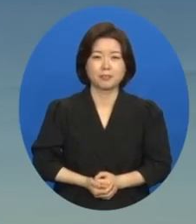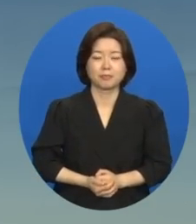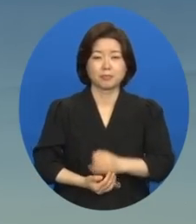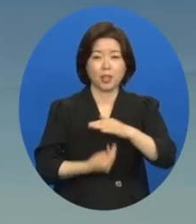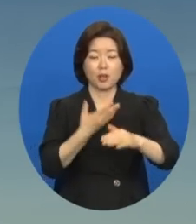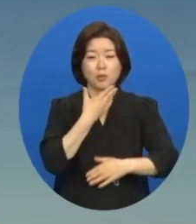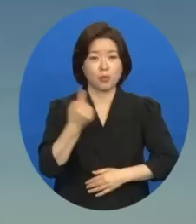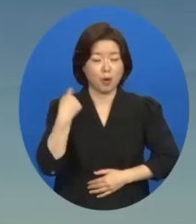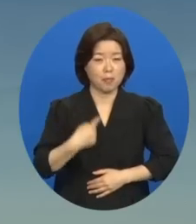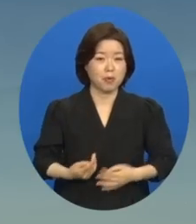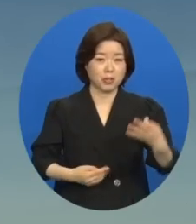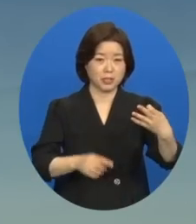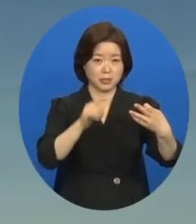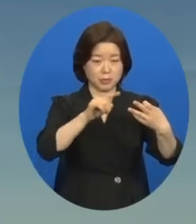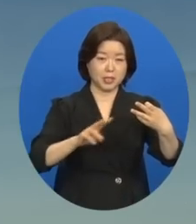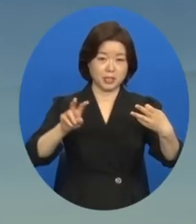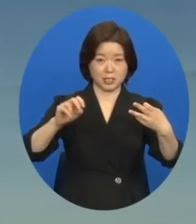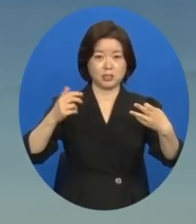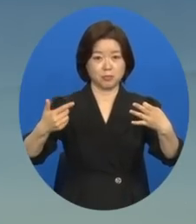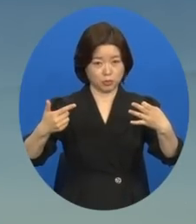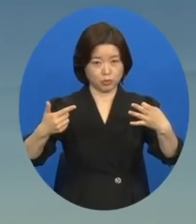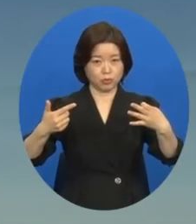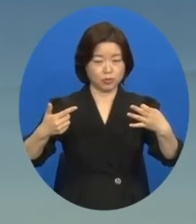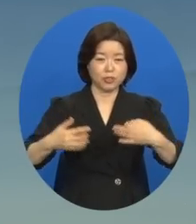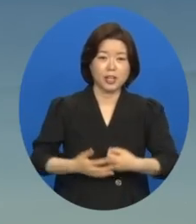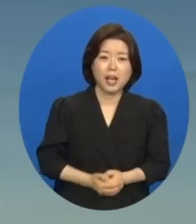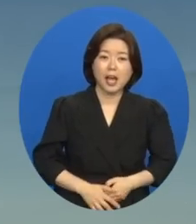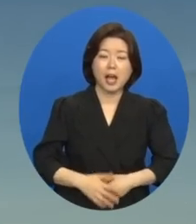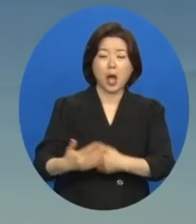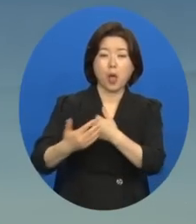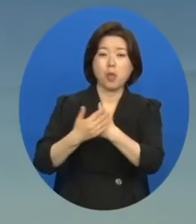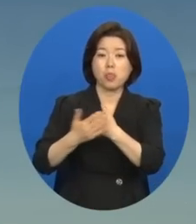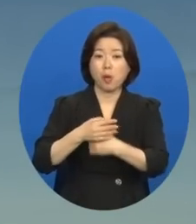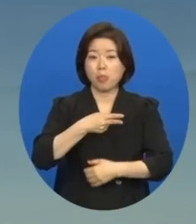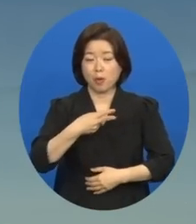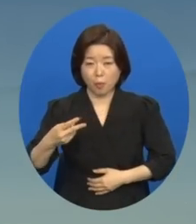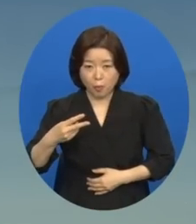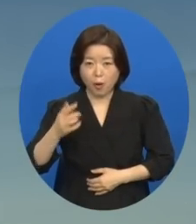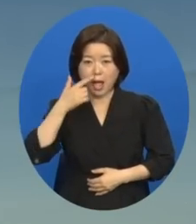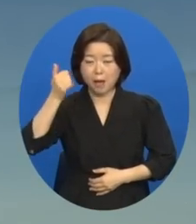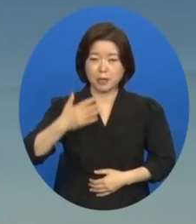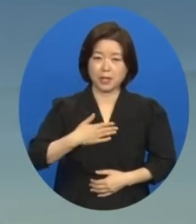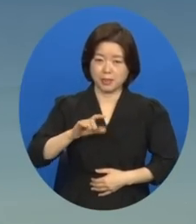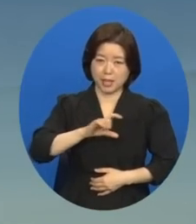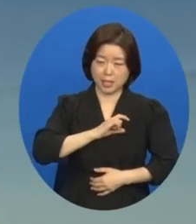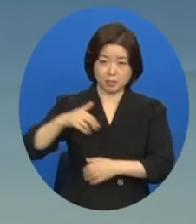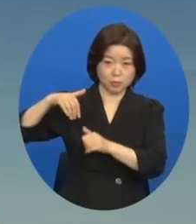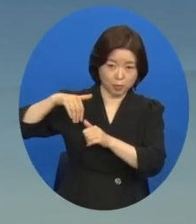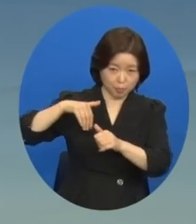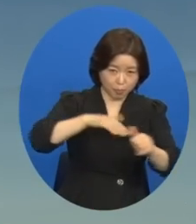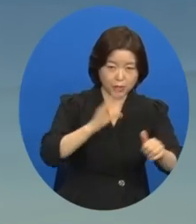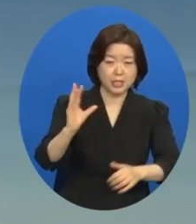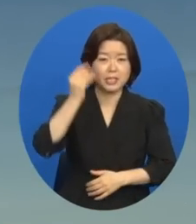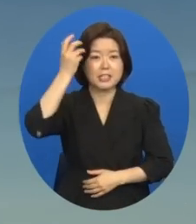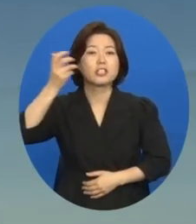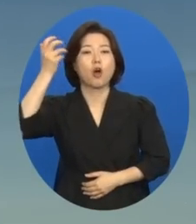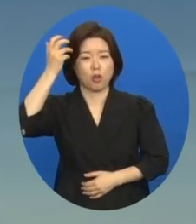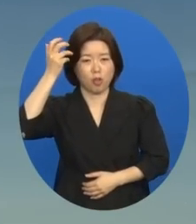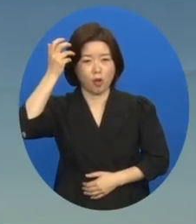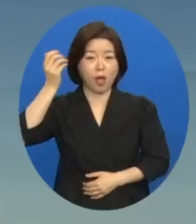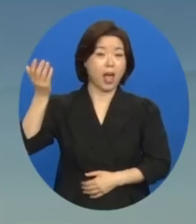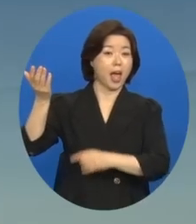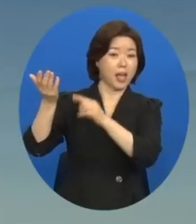요한복음 14장 26절입니다 보혜사 곧 아버지께서 내 입으로 보내실 성령,